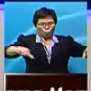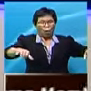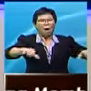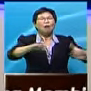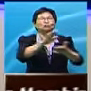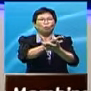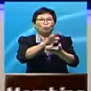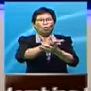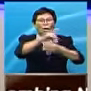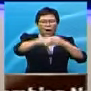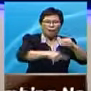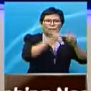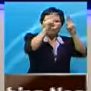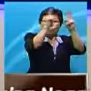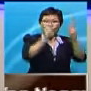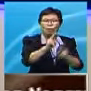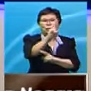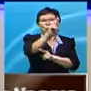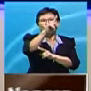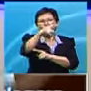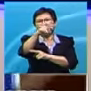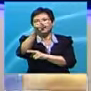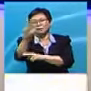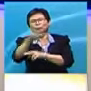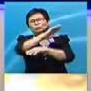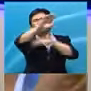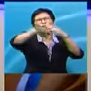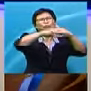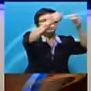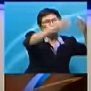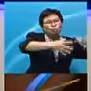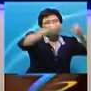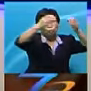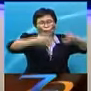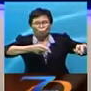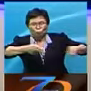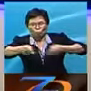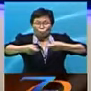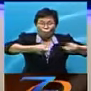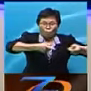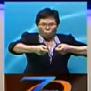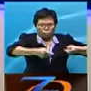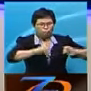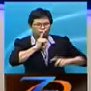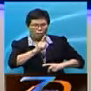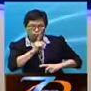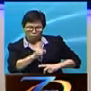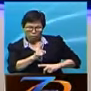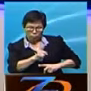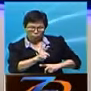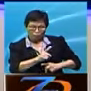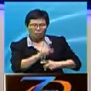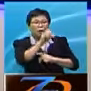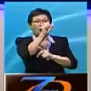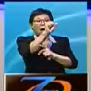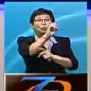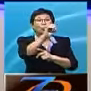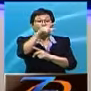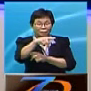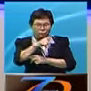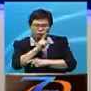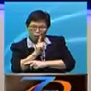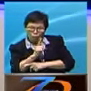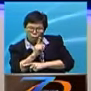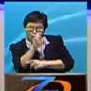pihak sekolah berkaitan peperiksaan UPSR. Para guru yang terlibat mengendalikannya memastikan prosedur operasi standard